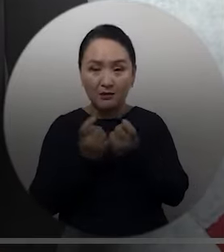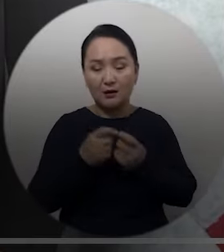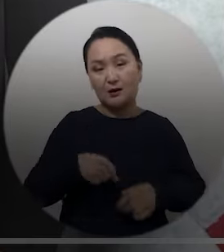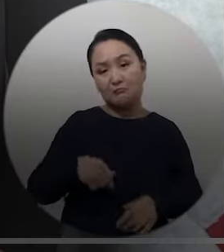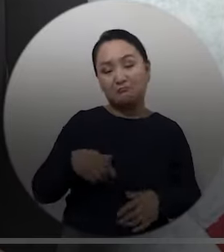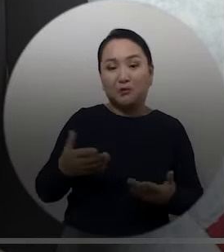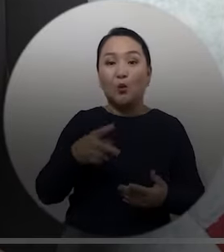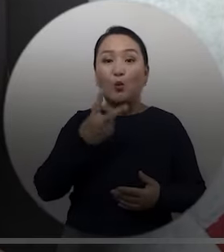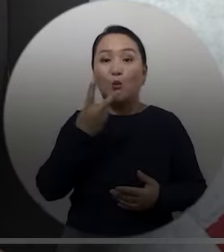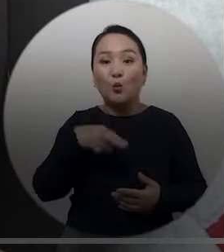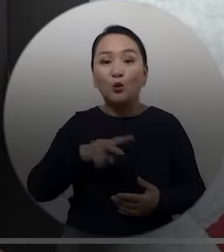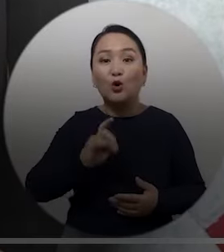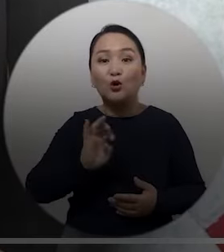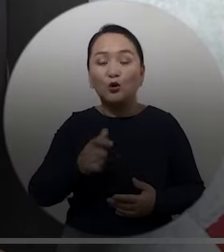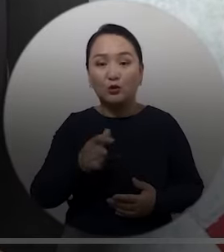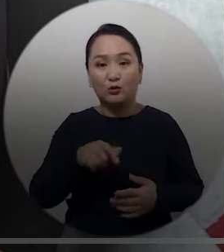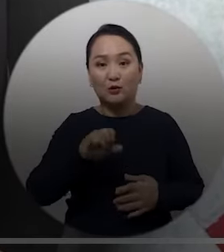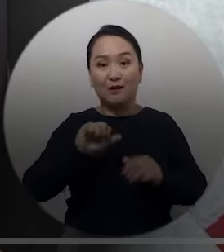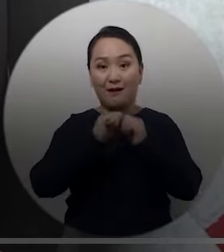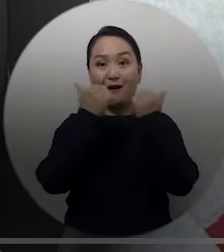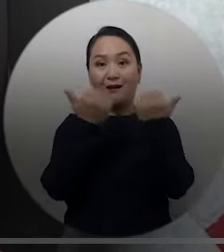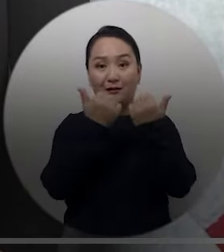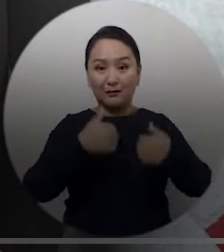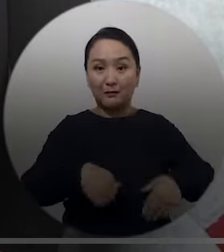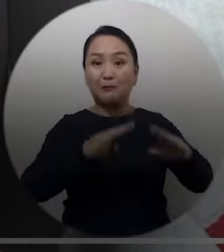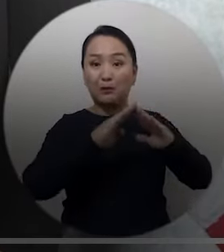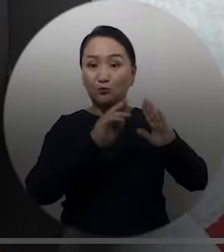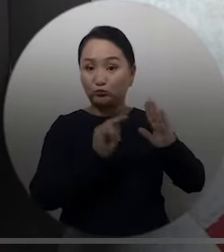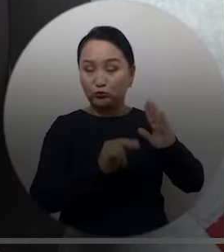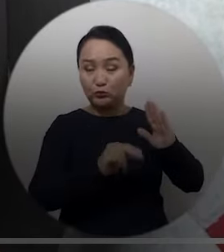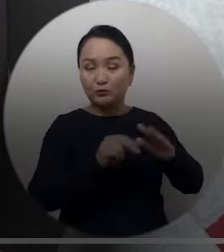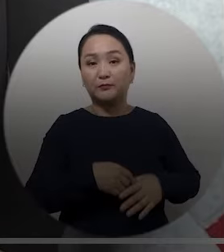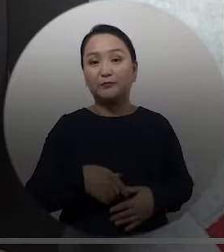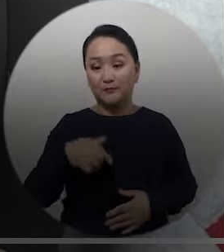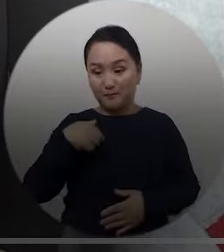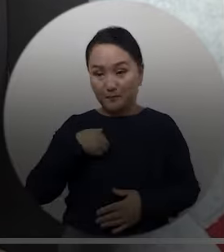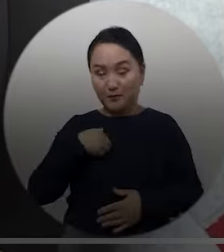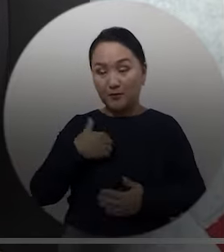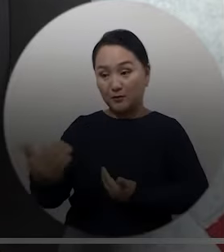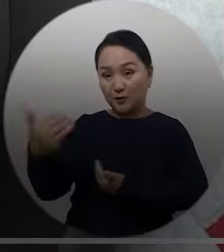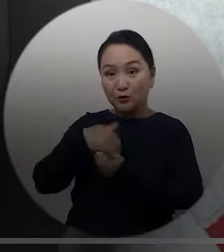болно. А мөн манай энэ хөтөлбөрт оролцсон одоо магистрантуудаа бид